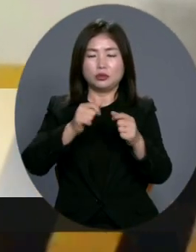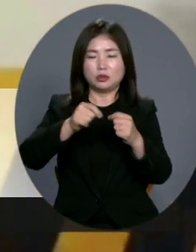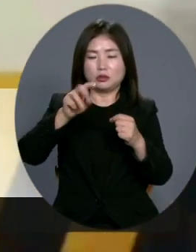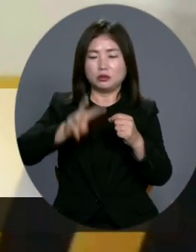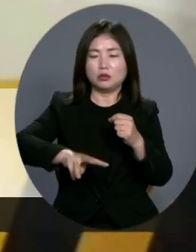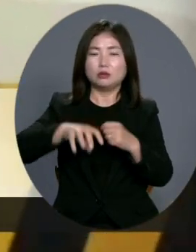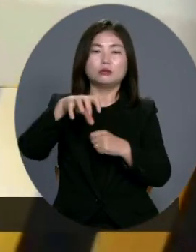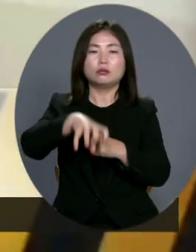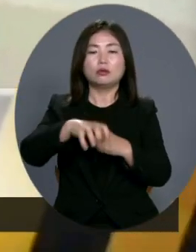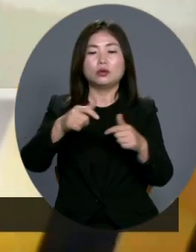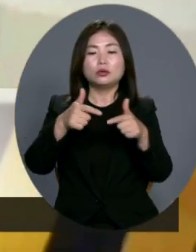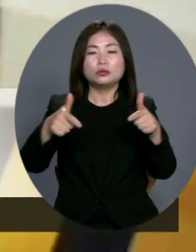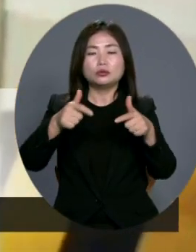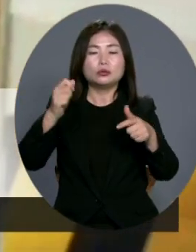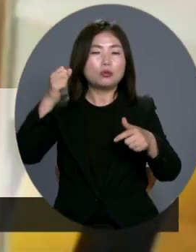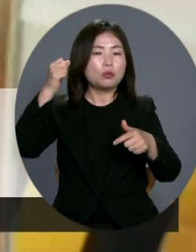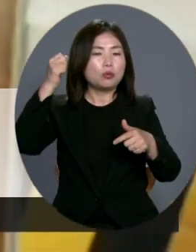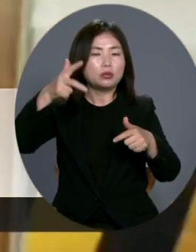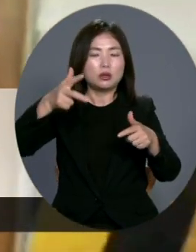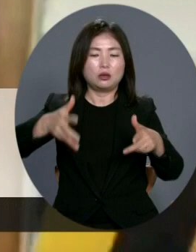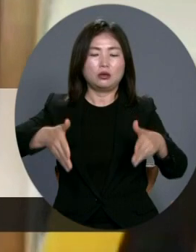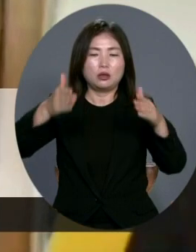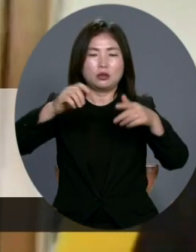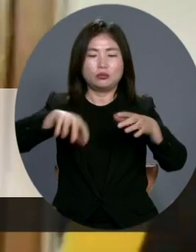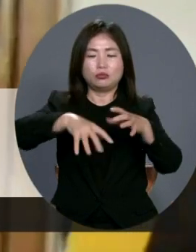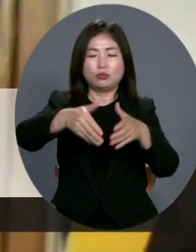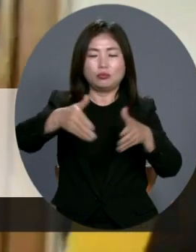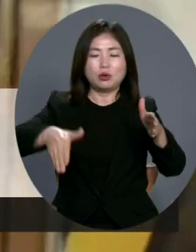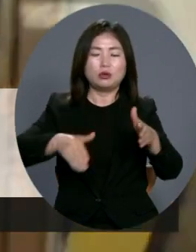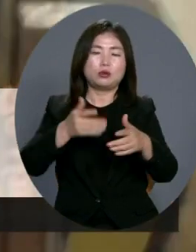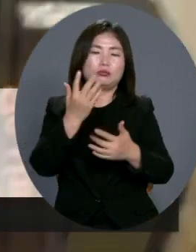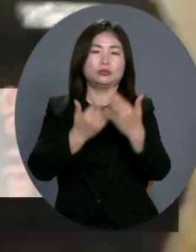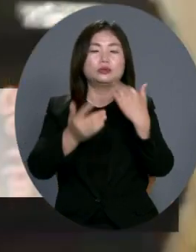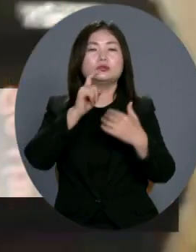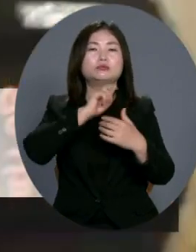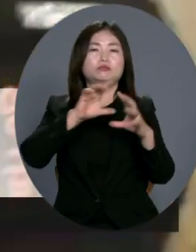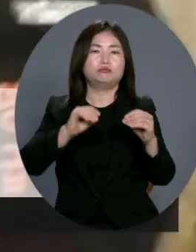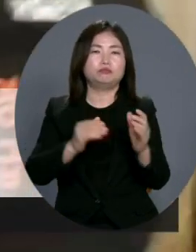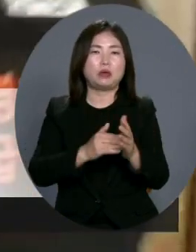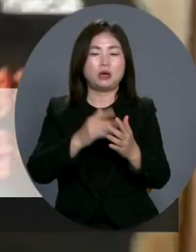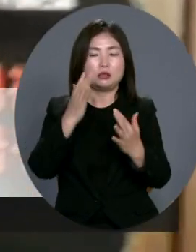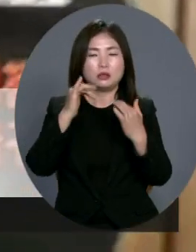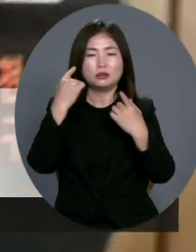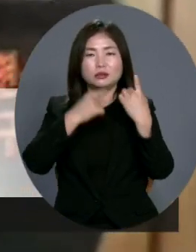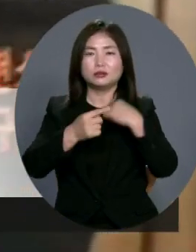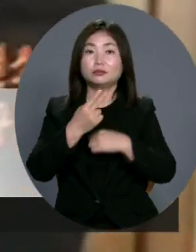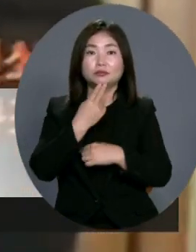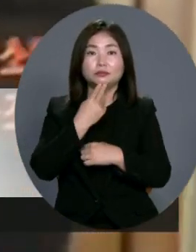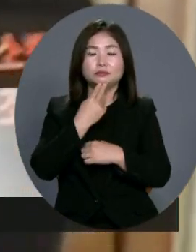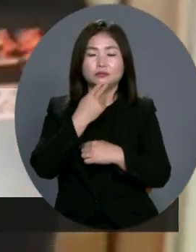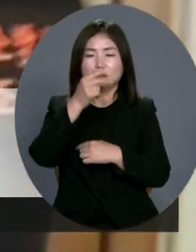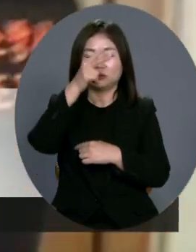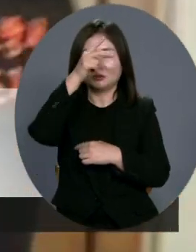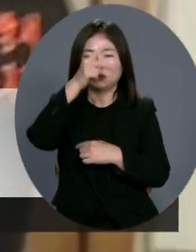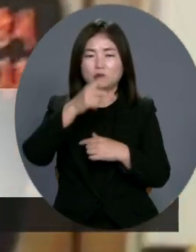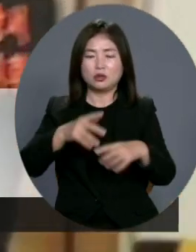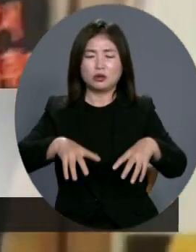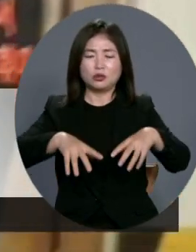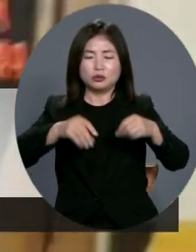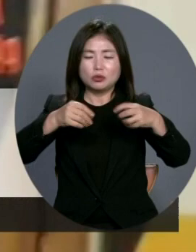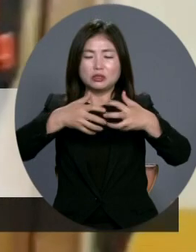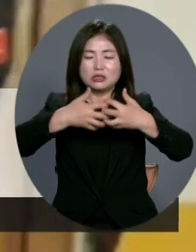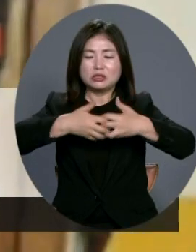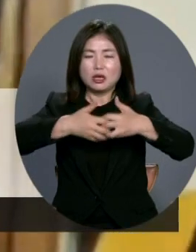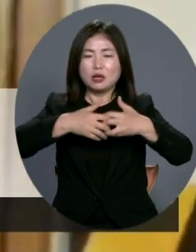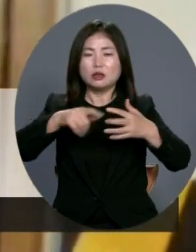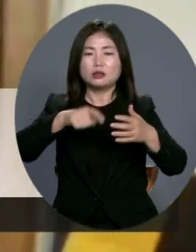완산동에서 6층짜리 호텔 세탁실에서 부리나 10분 만에 꺼졌습니다 다친 사람은 없었습니다 경찰은 건조기에서 불이